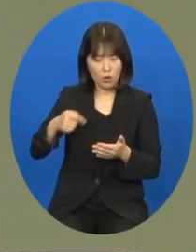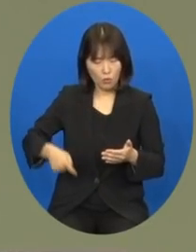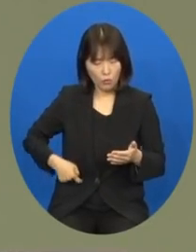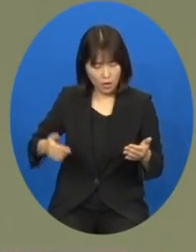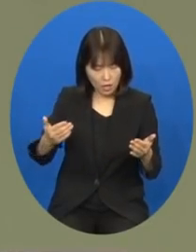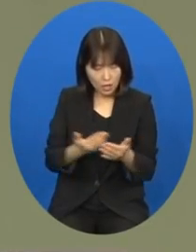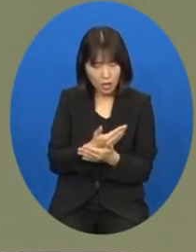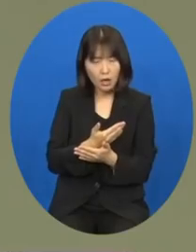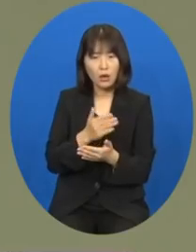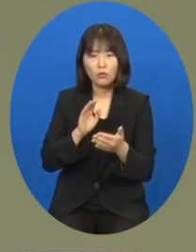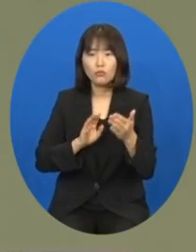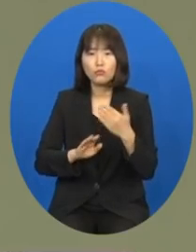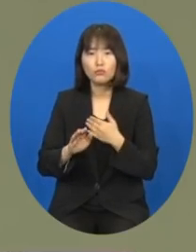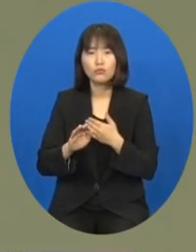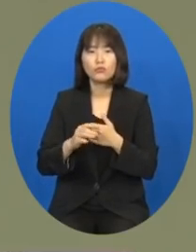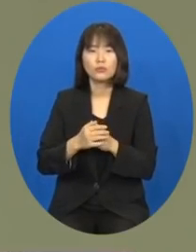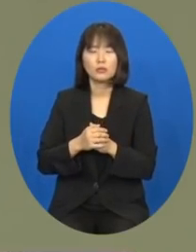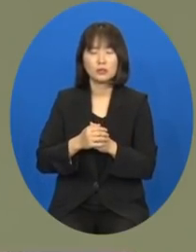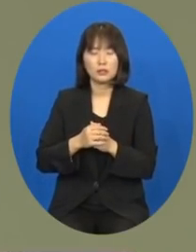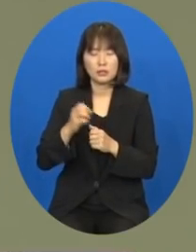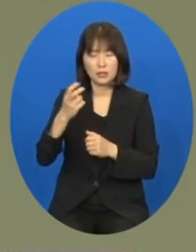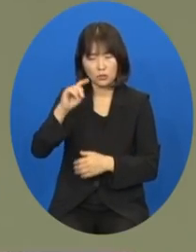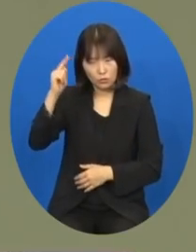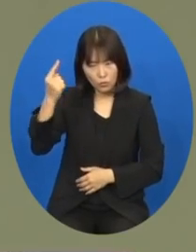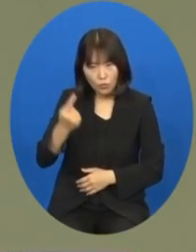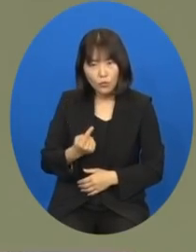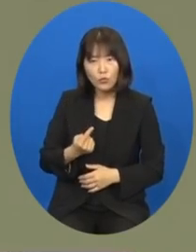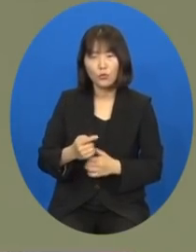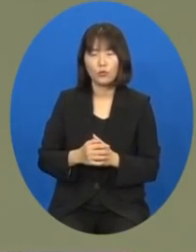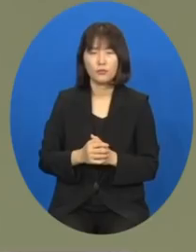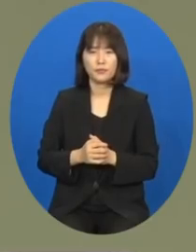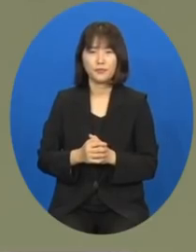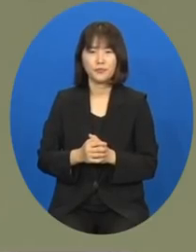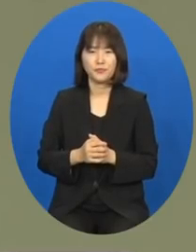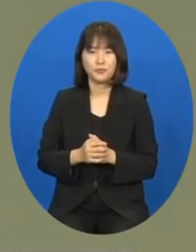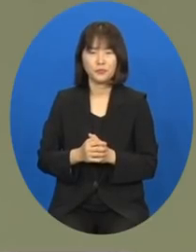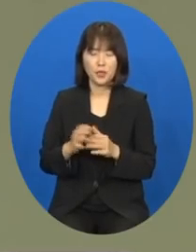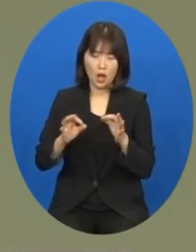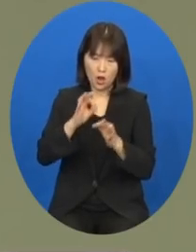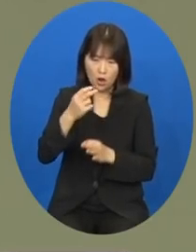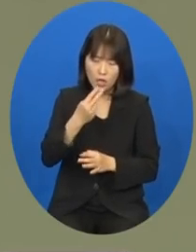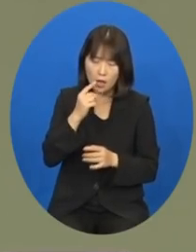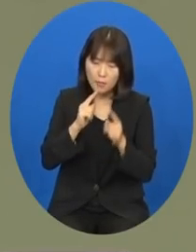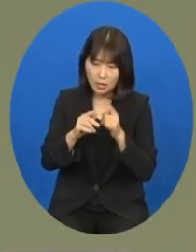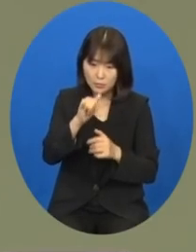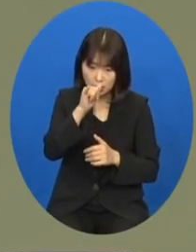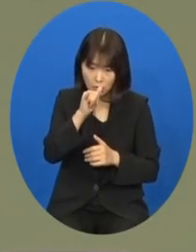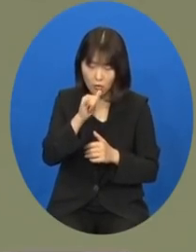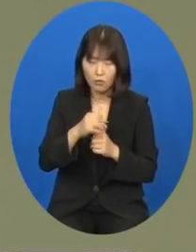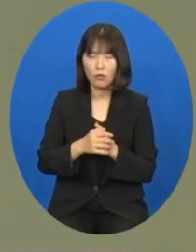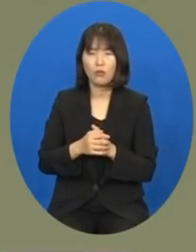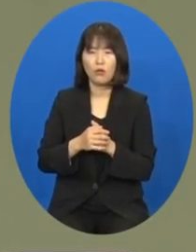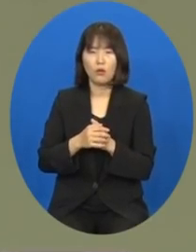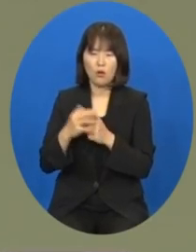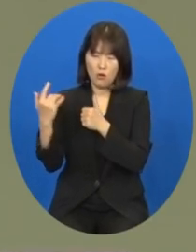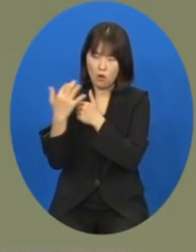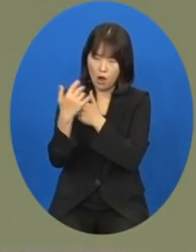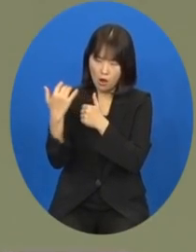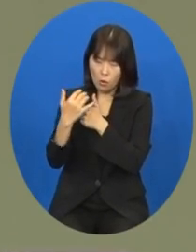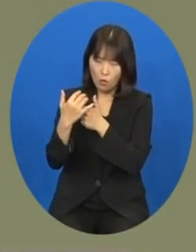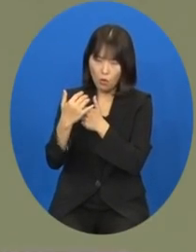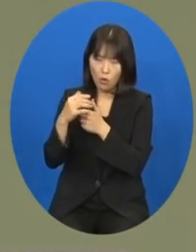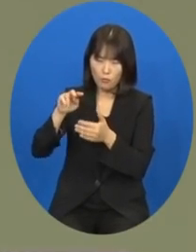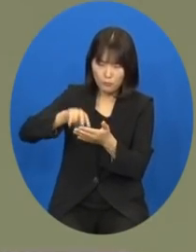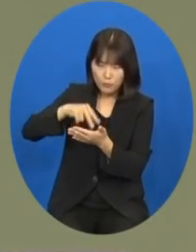고백하면 다시 돌아오게 되는 거예요 영생의 말씀이 있으면 요 6 을 받아도 넘어진다 하더라도